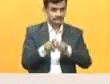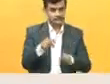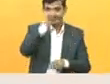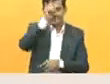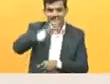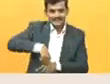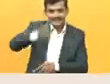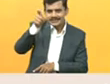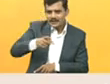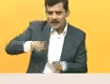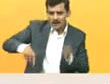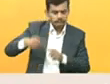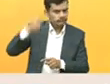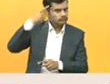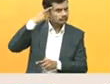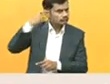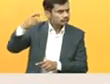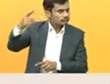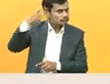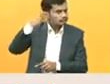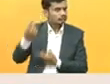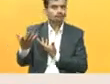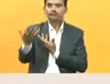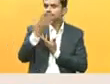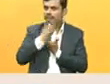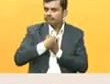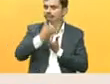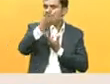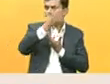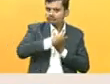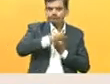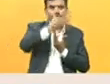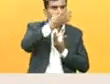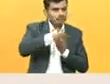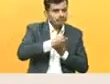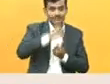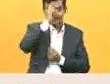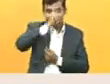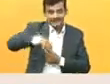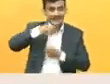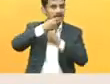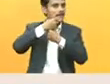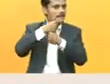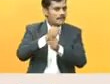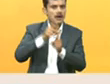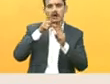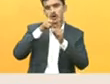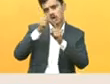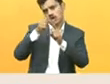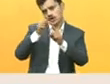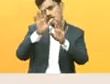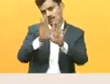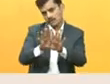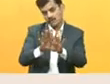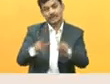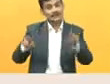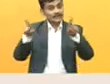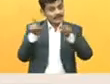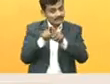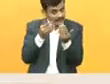को इन विचारों से प्रेरणा लेकर ऐसे भारत के निर्माण के लिए काम करना है जिस